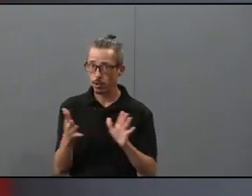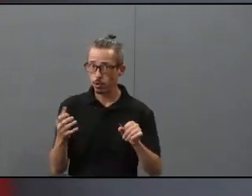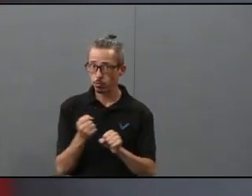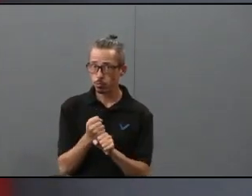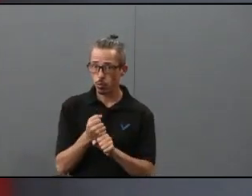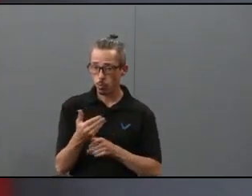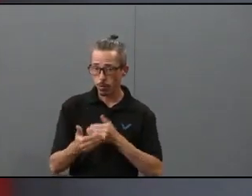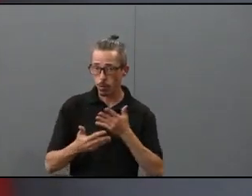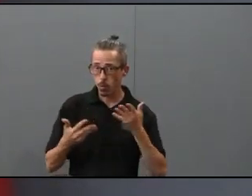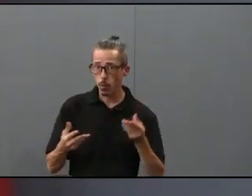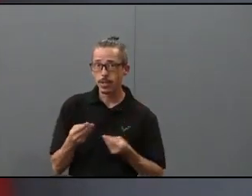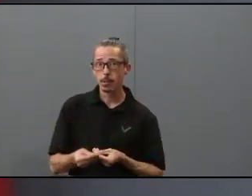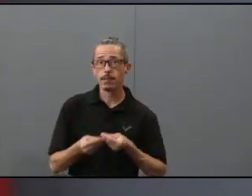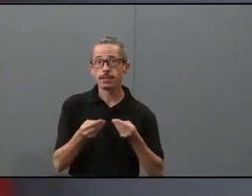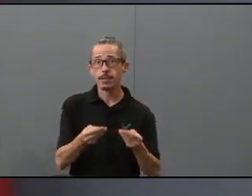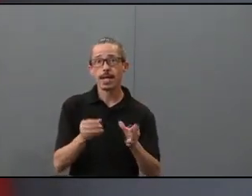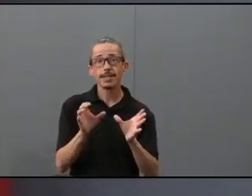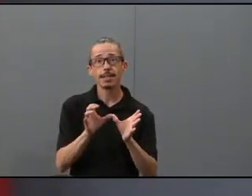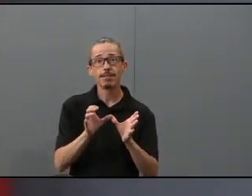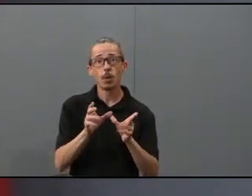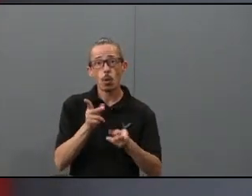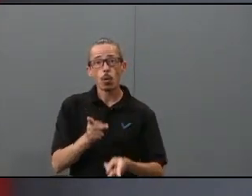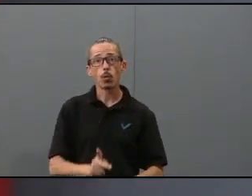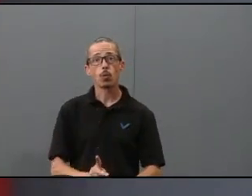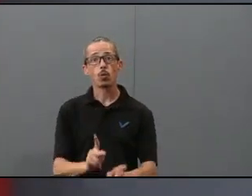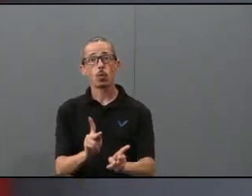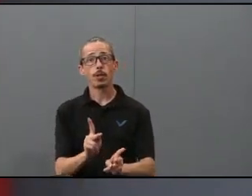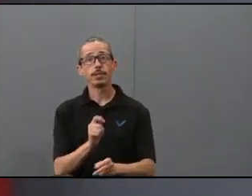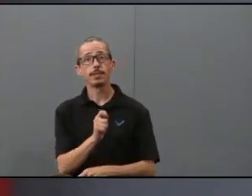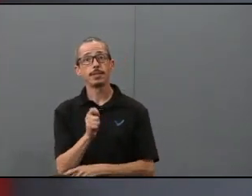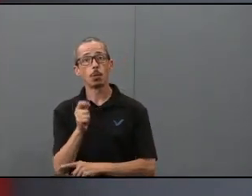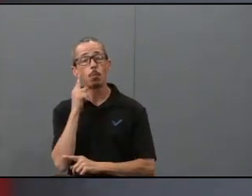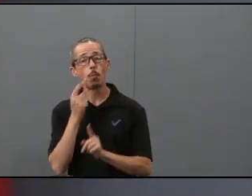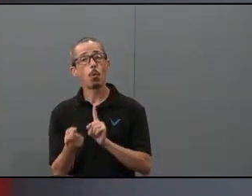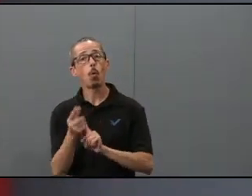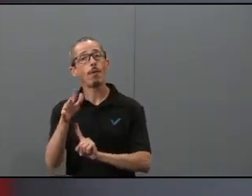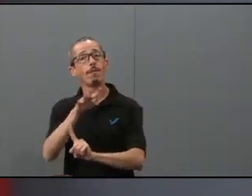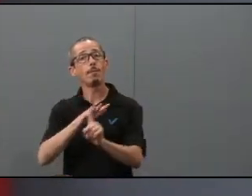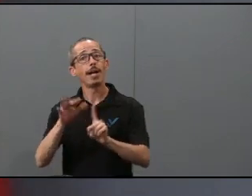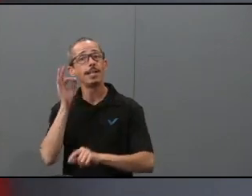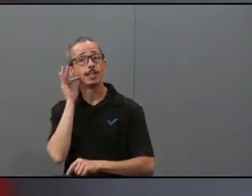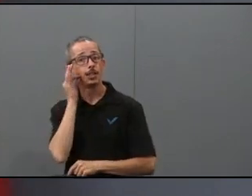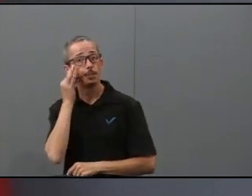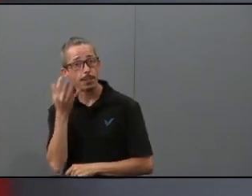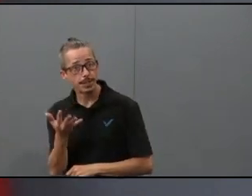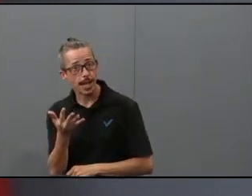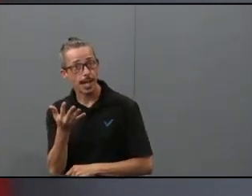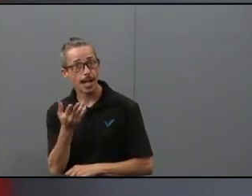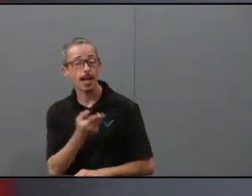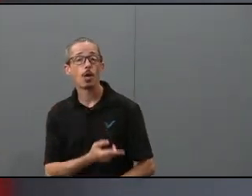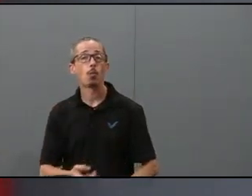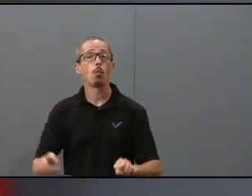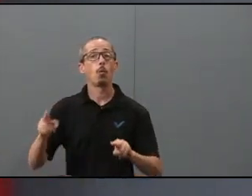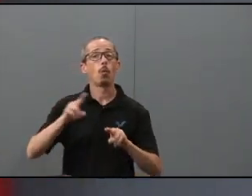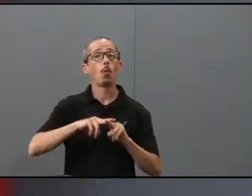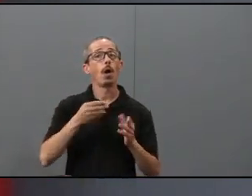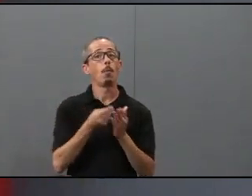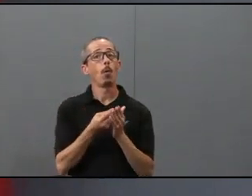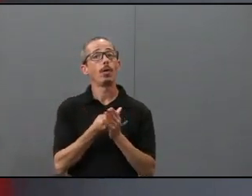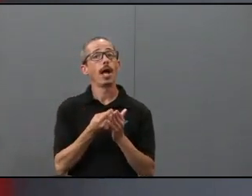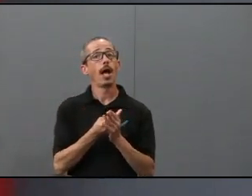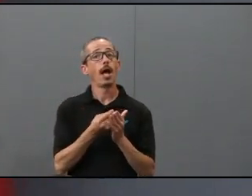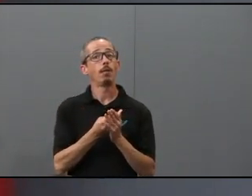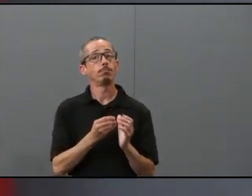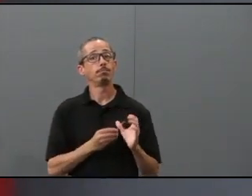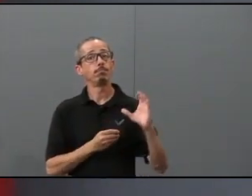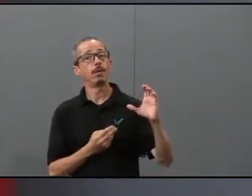processus d'émission de certificat d'autorisation pour les événements spéciaux augmenter le montant d'assurance